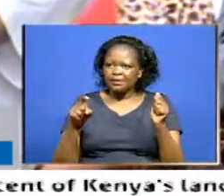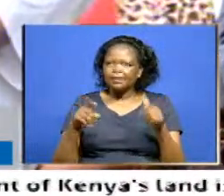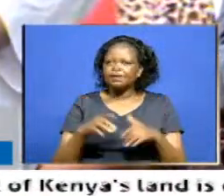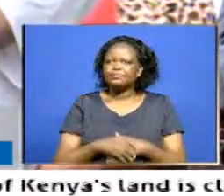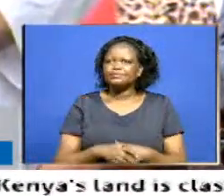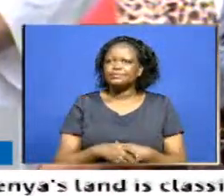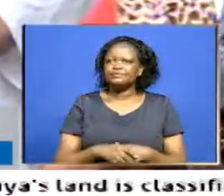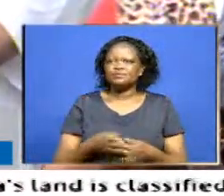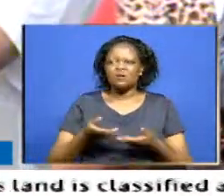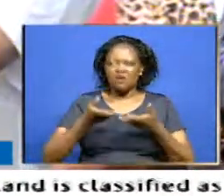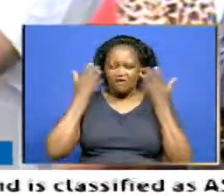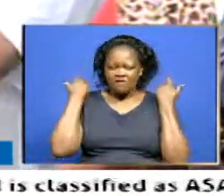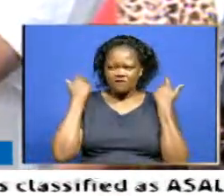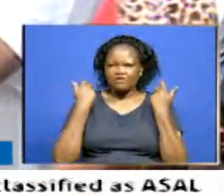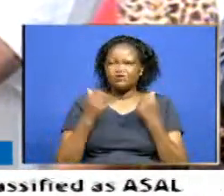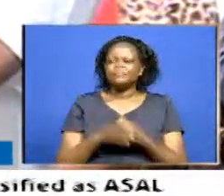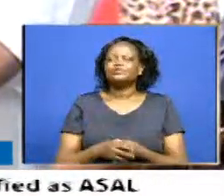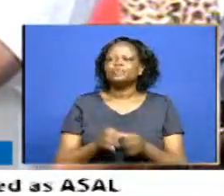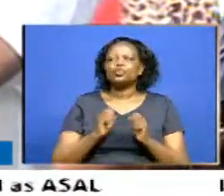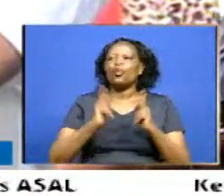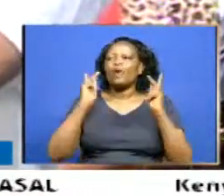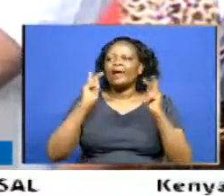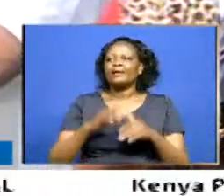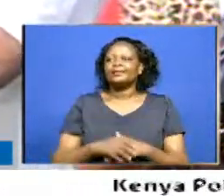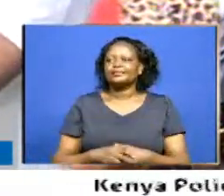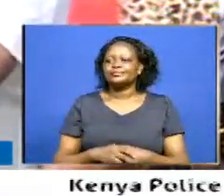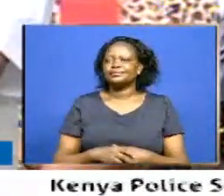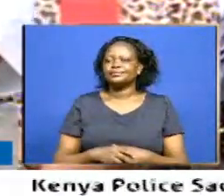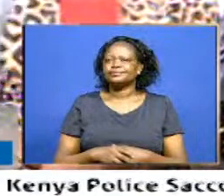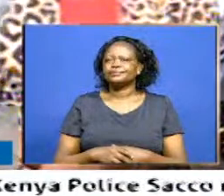Tutoe kofia eh? Kidogo. Shika.